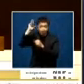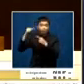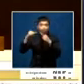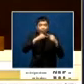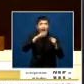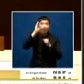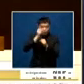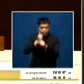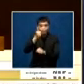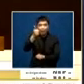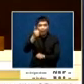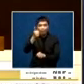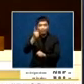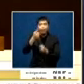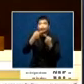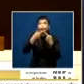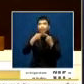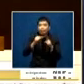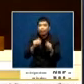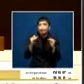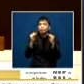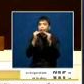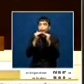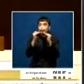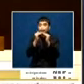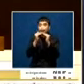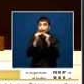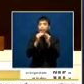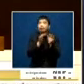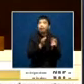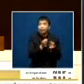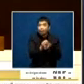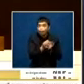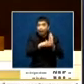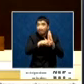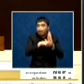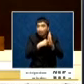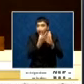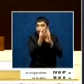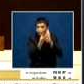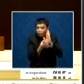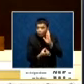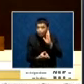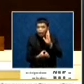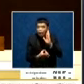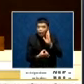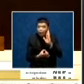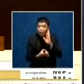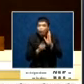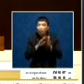แล้วไม่ว่าจะเห็นผลอะไรมันก็เป็นข้ออ้างทั้งสิ้นแหละแต่ว่าผมกำลังกังวลเรื่องไอ้